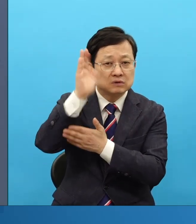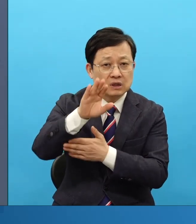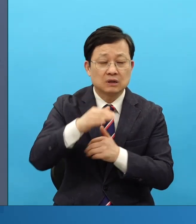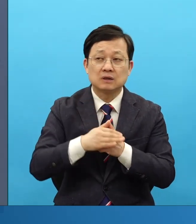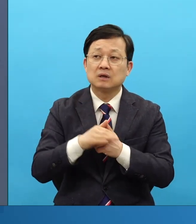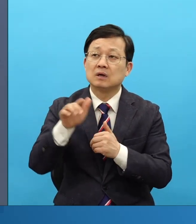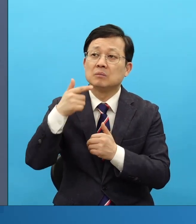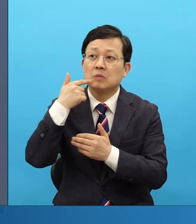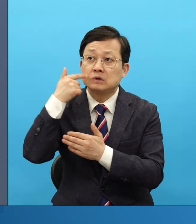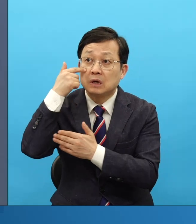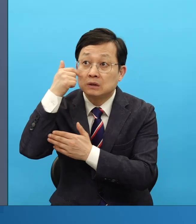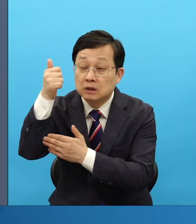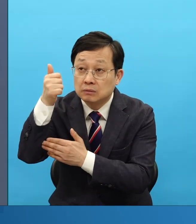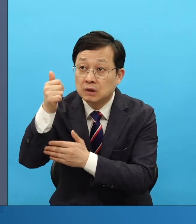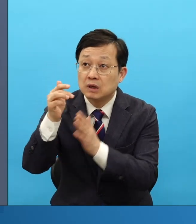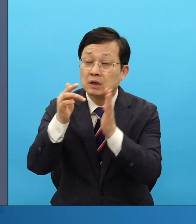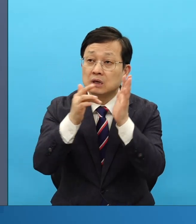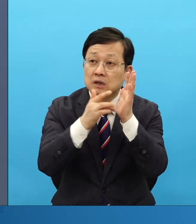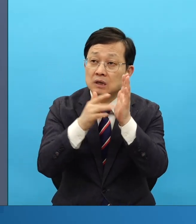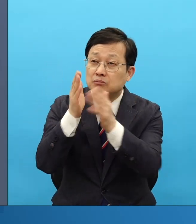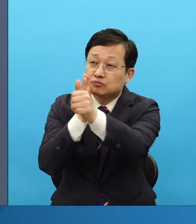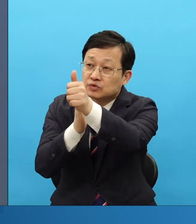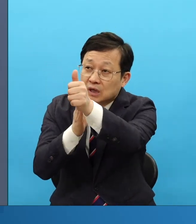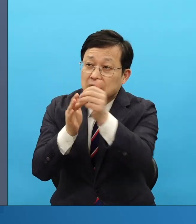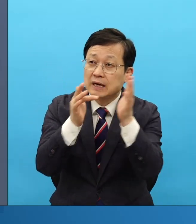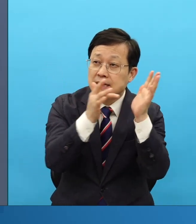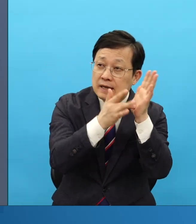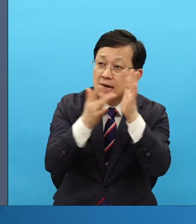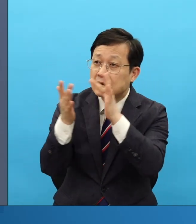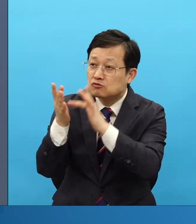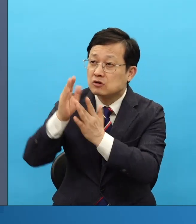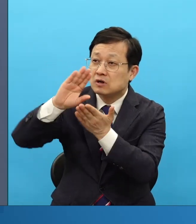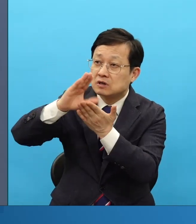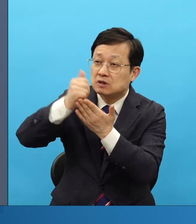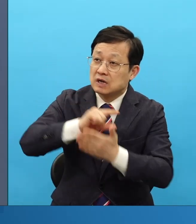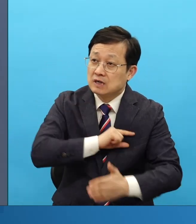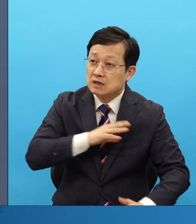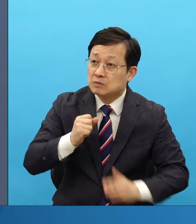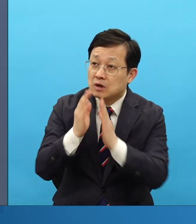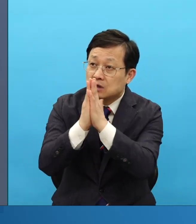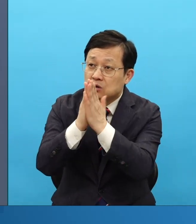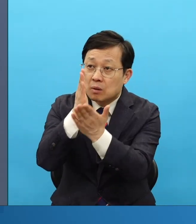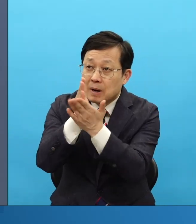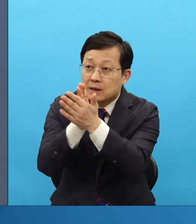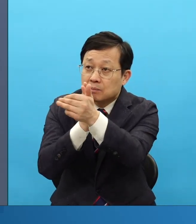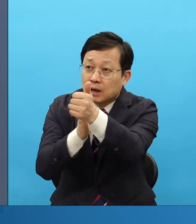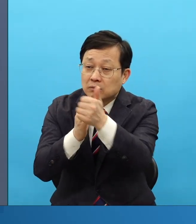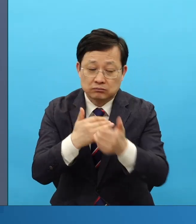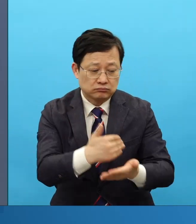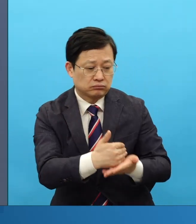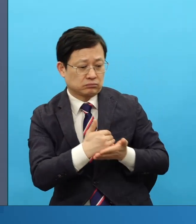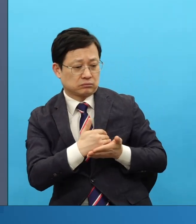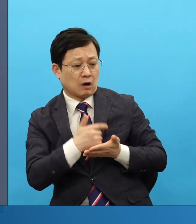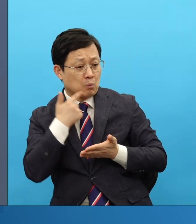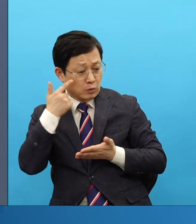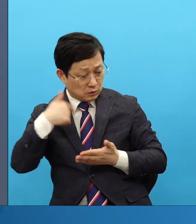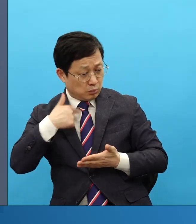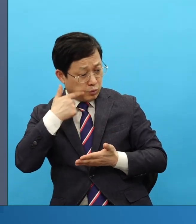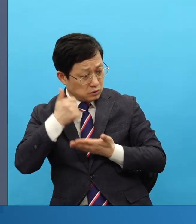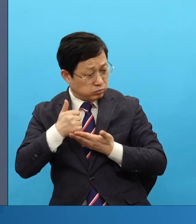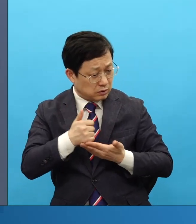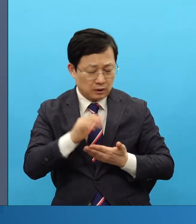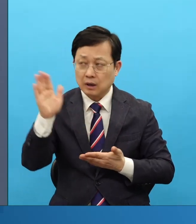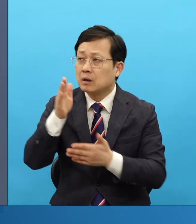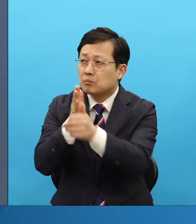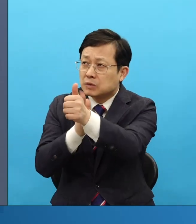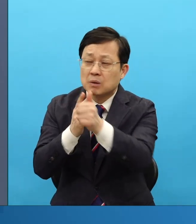예수 그리스도 이름으로 기도한단 말을 하지 말아달라고. they asked the 목사 보고. pastors who came to the Congress to pray for them, please do not pray in the name of Jesus